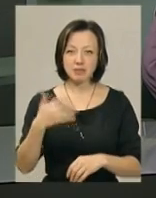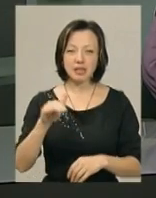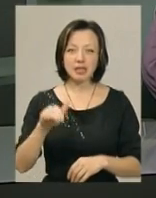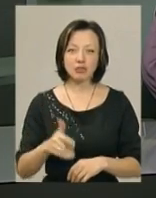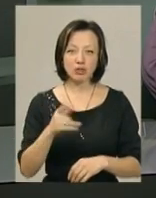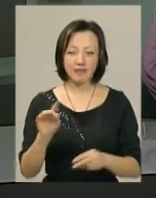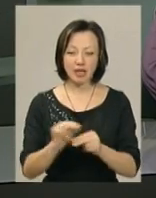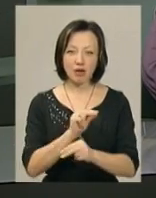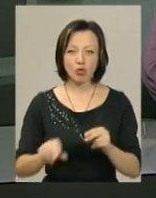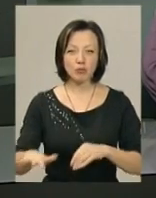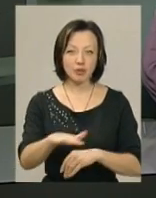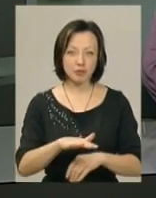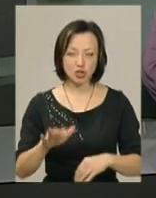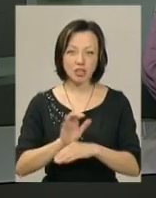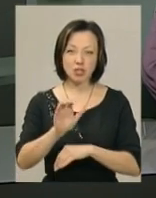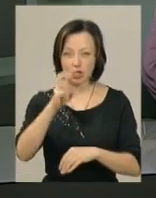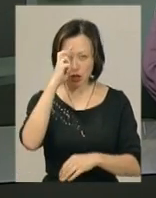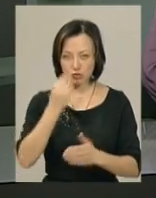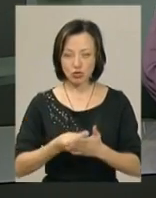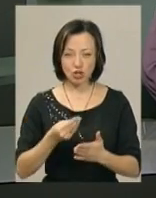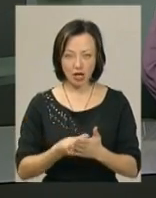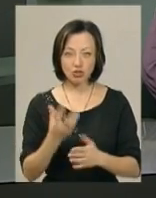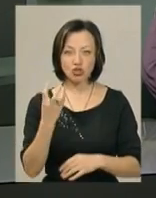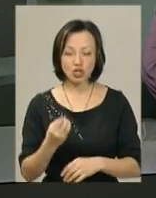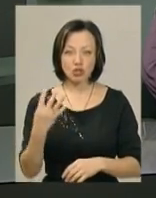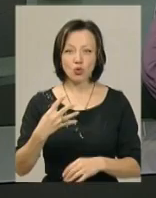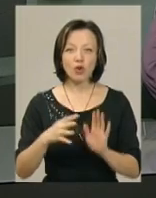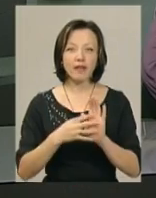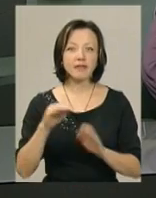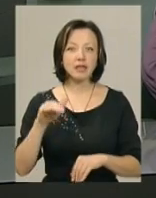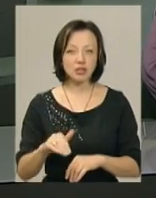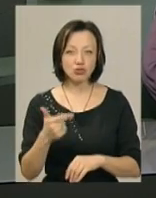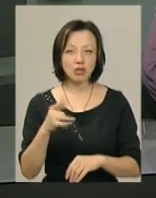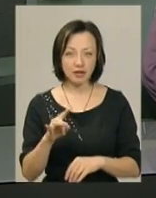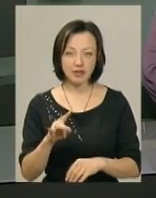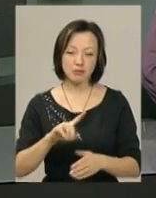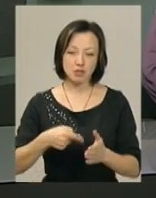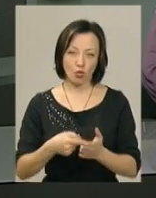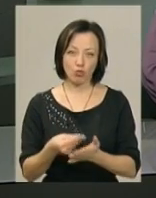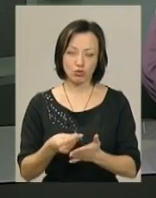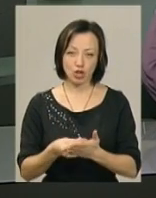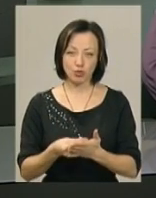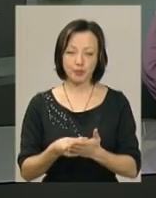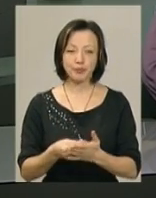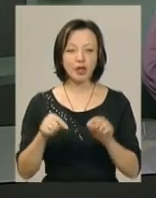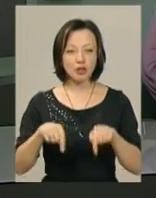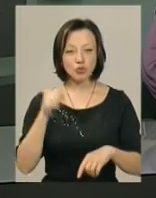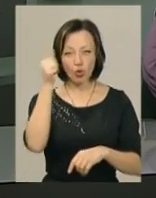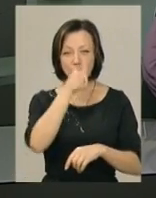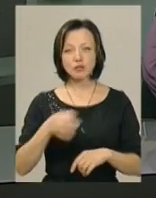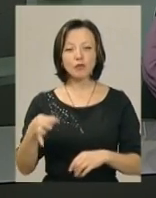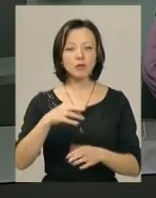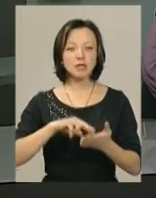тисяч гривень на ремонт приміщення надійшли з держбюджету, ще 49 тисяч гривень з міської скарбниці. Цьогоріч в